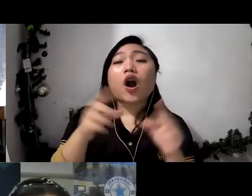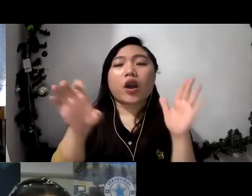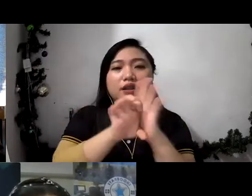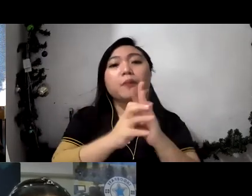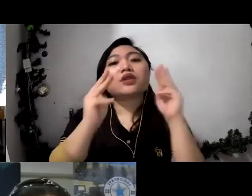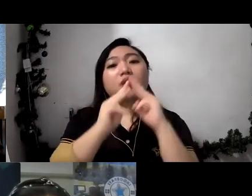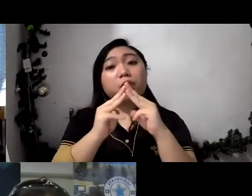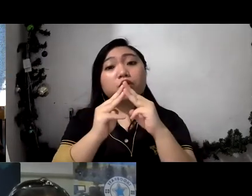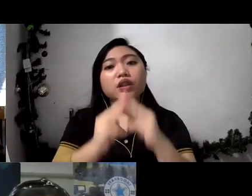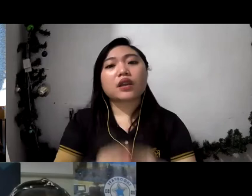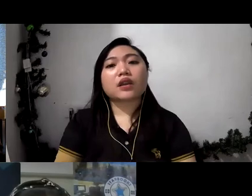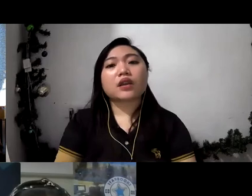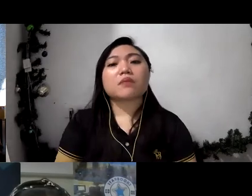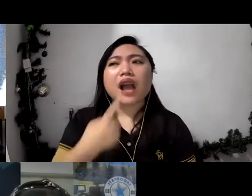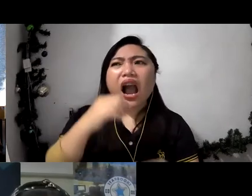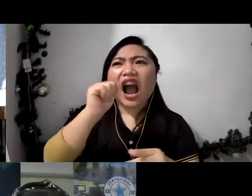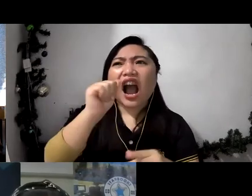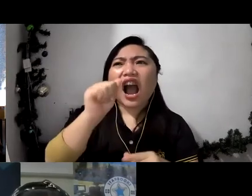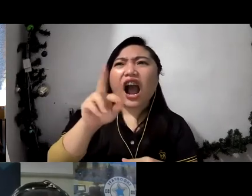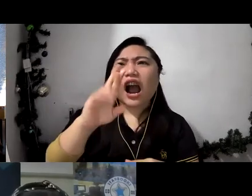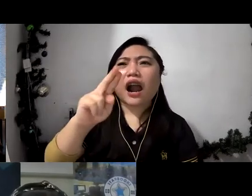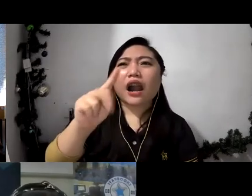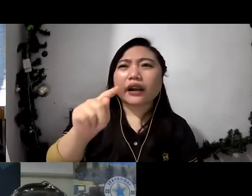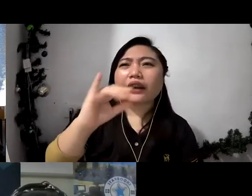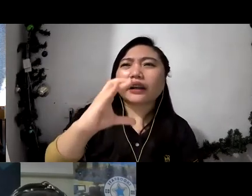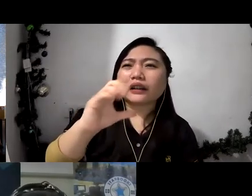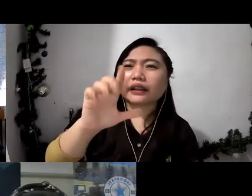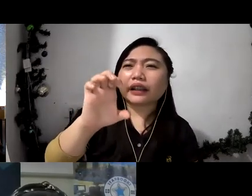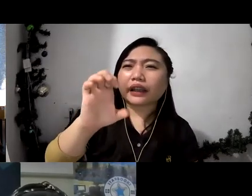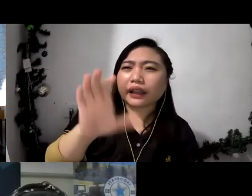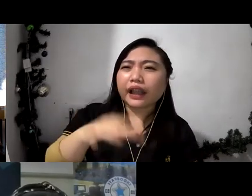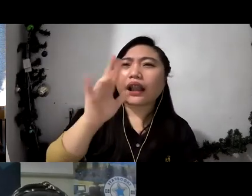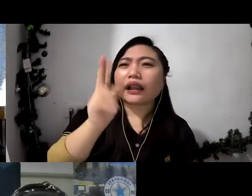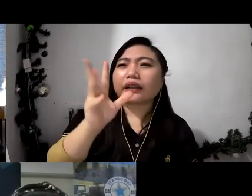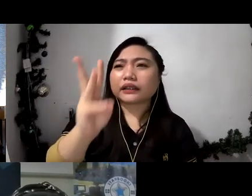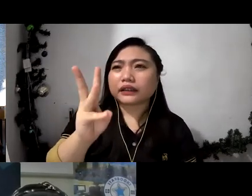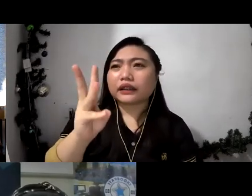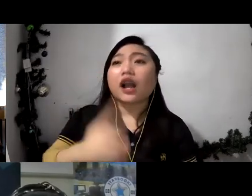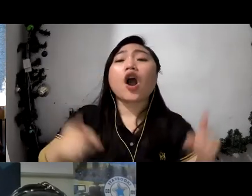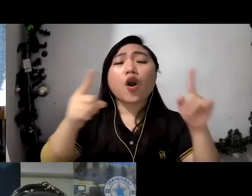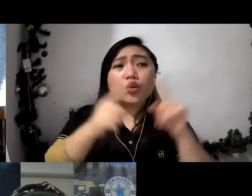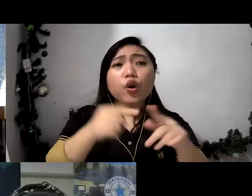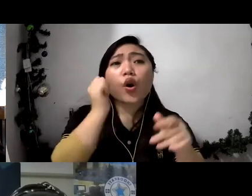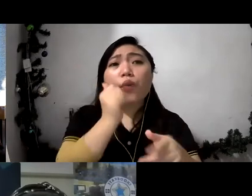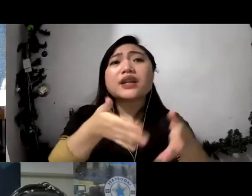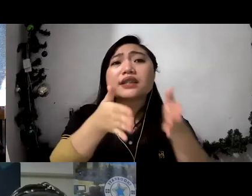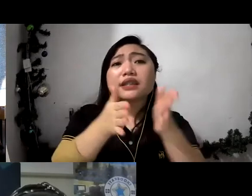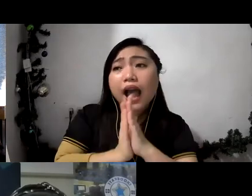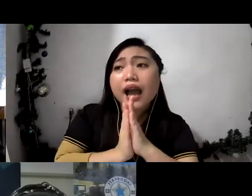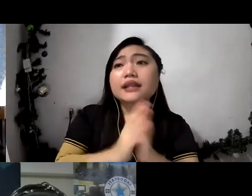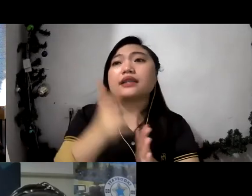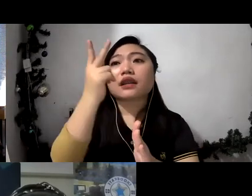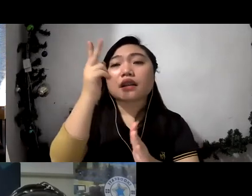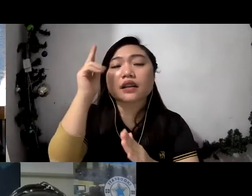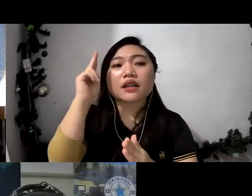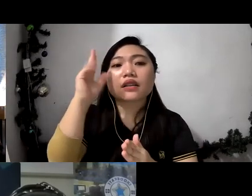sa Article 36, no, na nire-require sa mga asawa to obtain husband's consent to acquire property during the course of